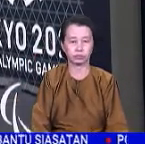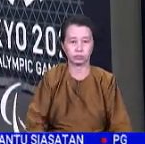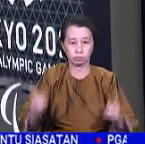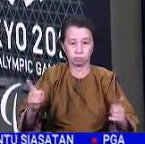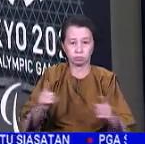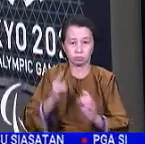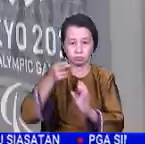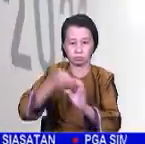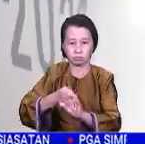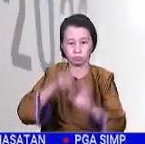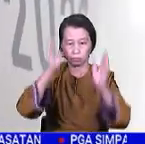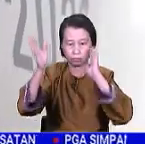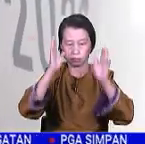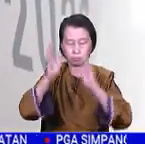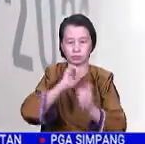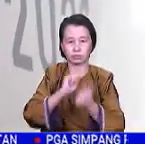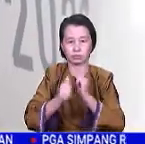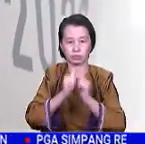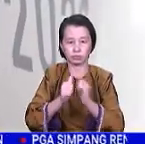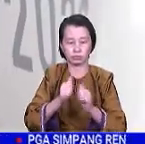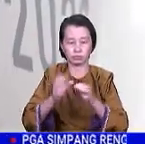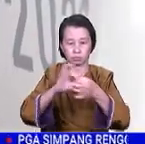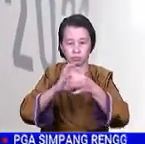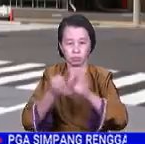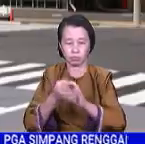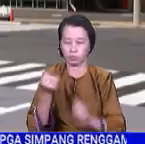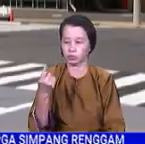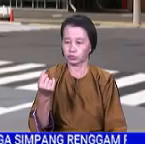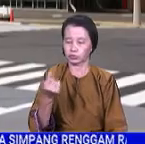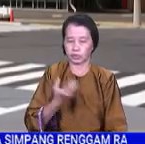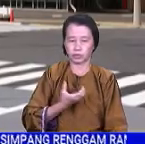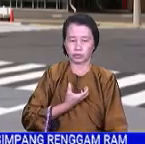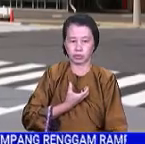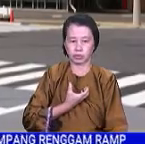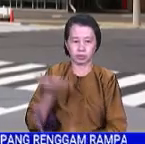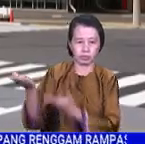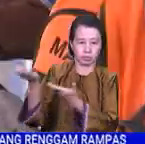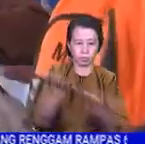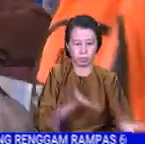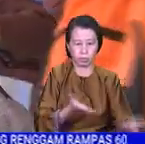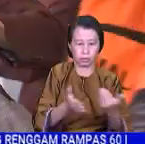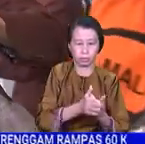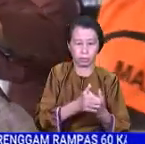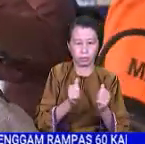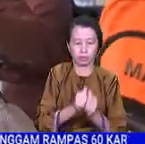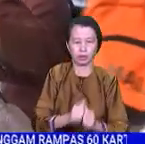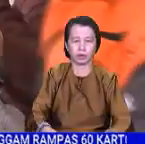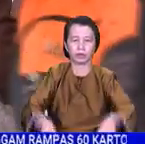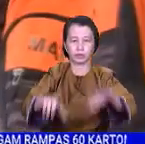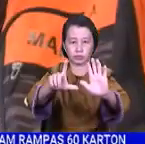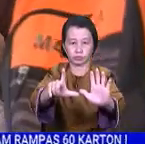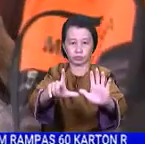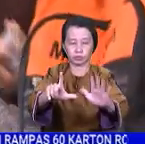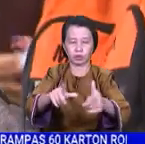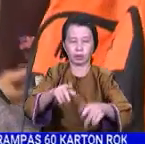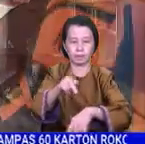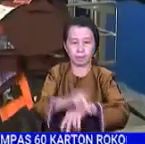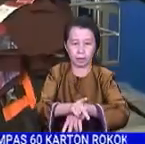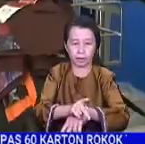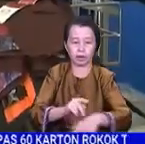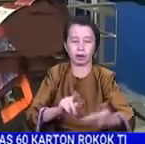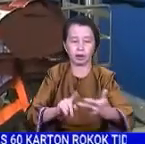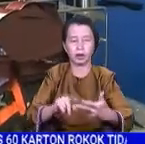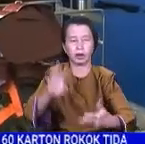Sepanjang penyertaan Malaysia di temasya Olimpik, sebanyak 11 pingat telah berjaya dibawa pulang dengan 7 daripadanya pingat perak,